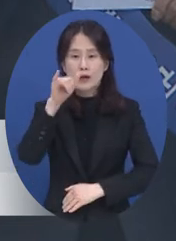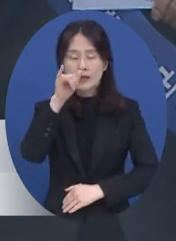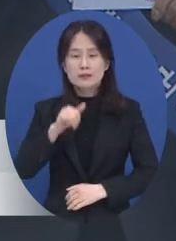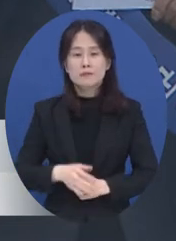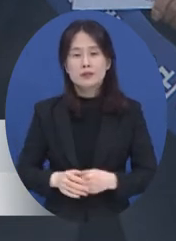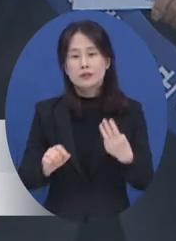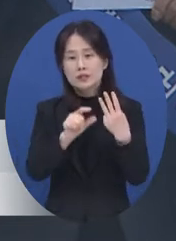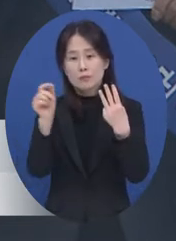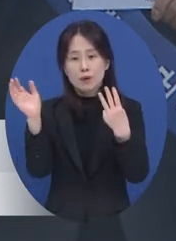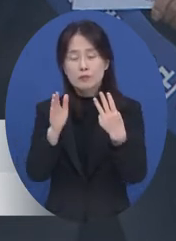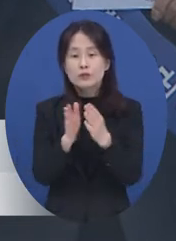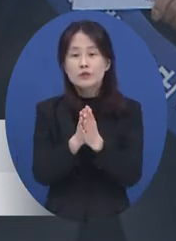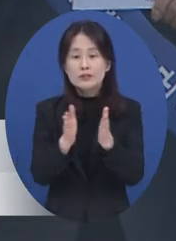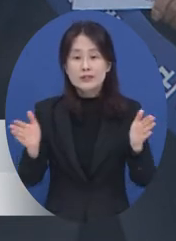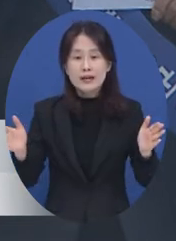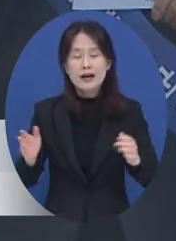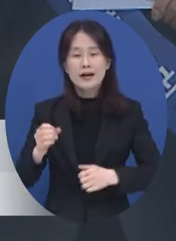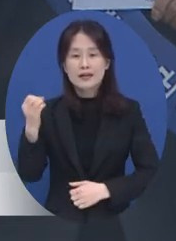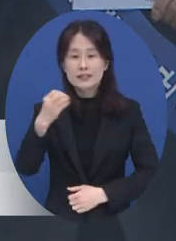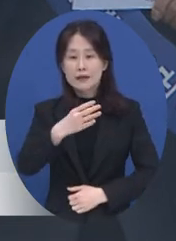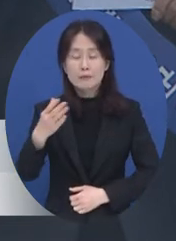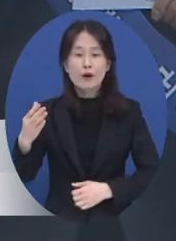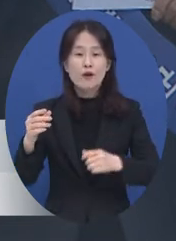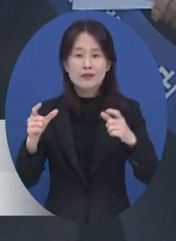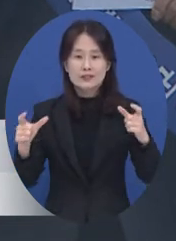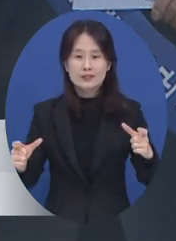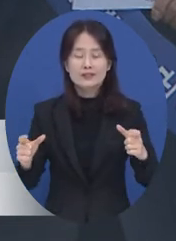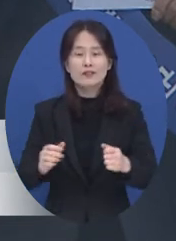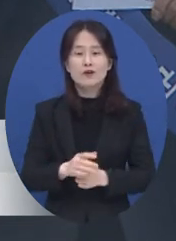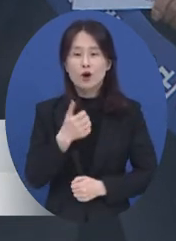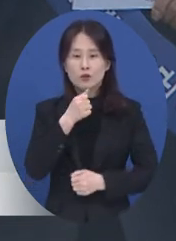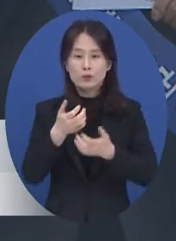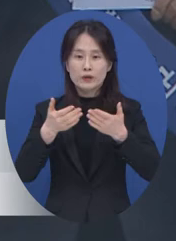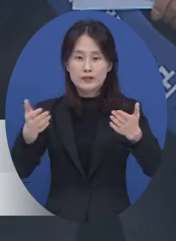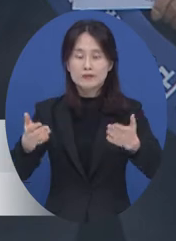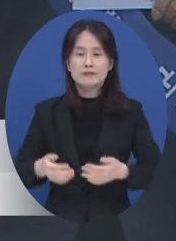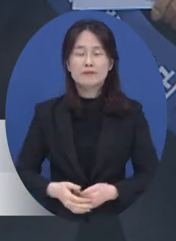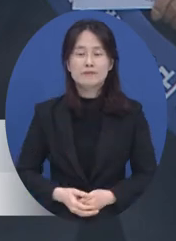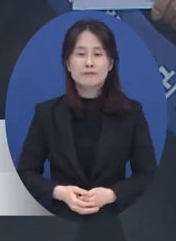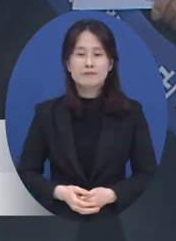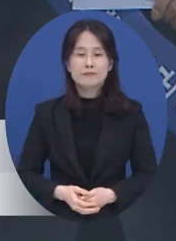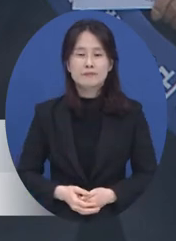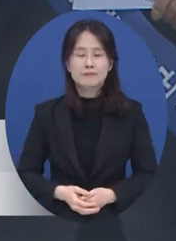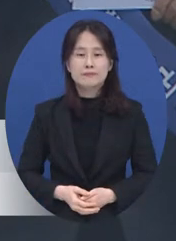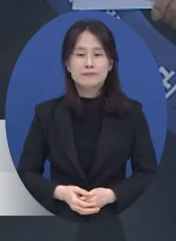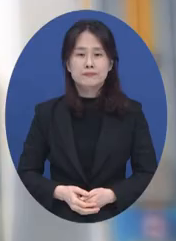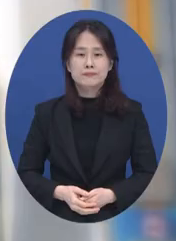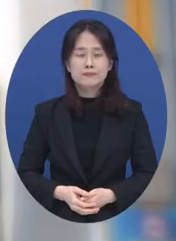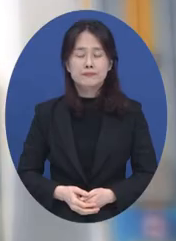있습니다. 3월부터 서비스를 시작한 양평 지역을 최창순 기자가 현장 취재했습니다.